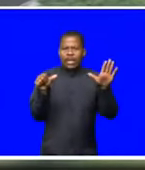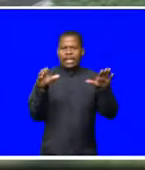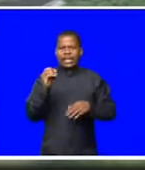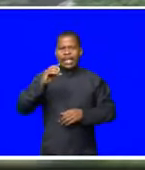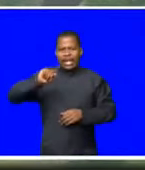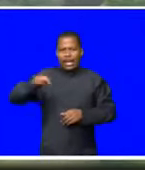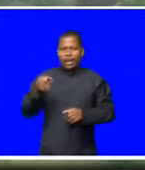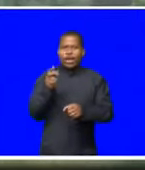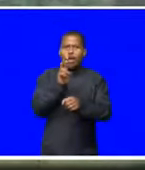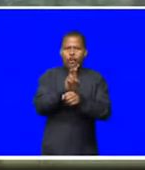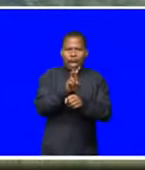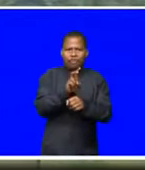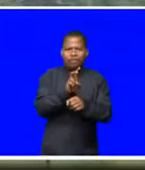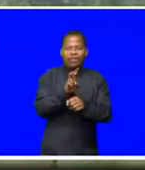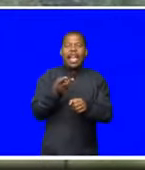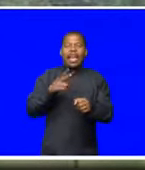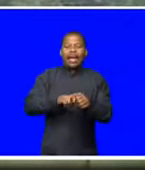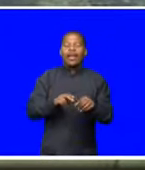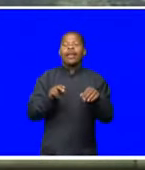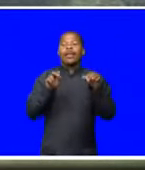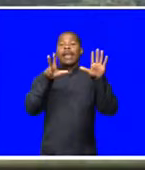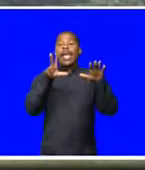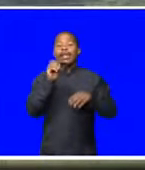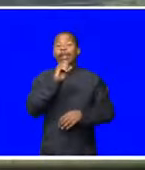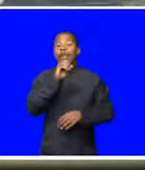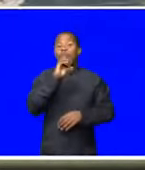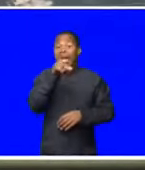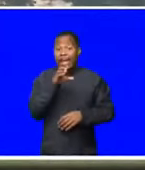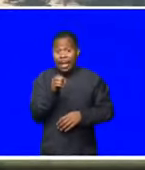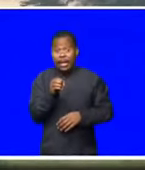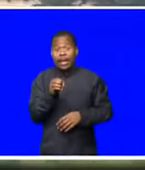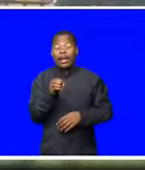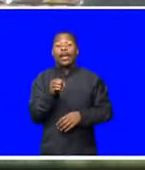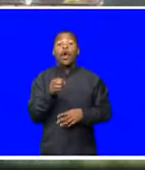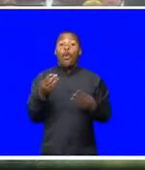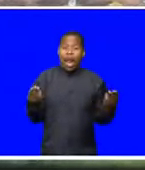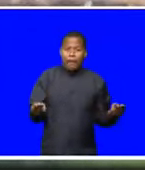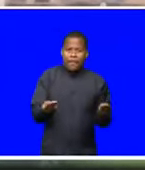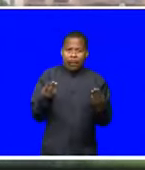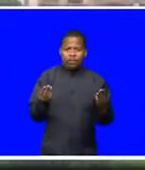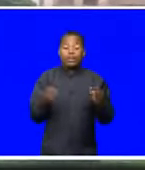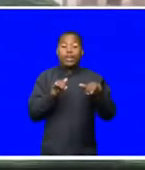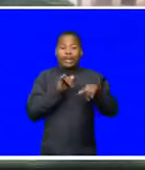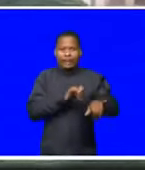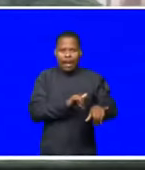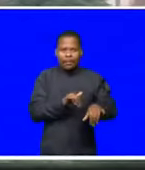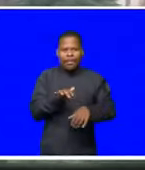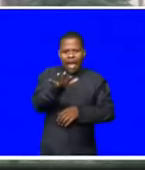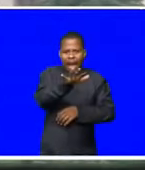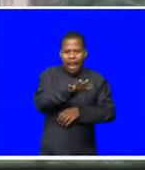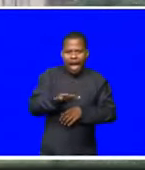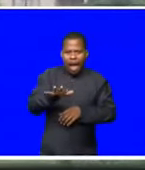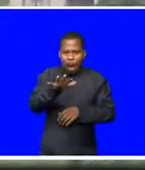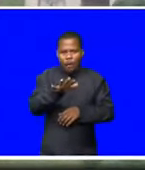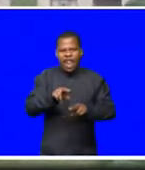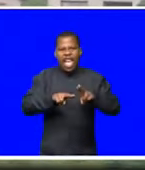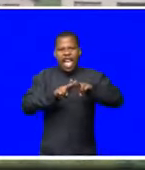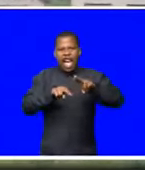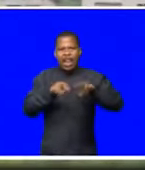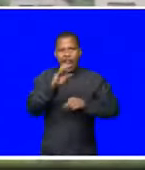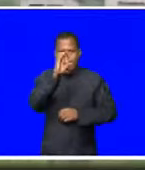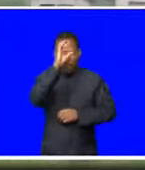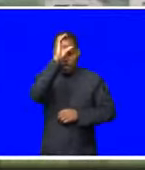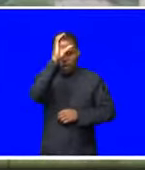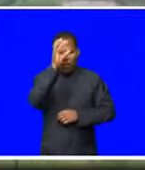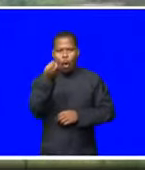kwa-60,000. Lapha balelwa ku-80% walesibalo lesi bahlala etindzaweni letisesicinzini